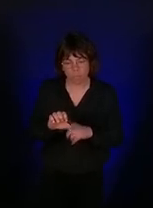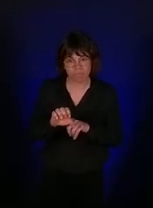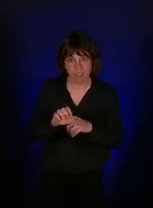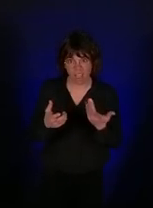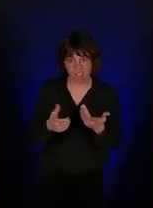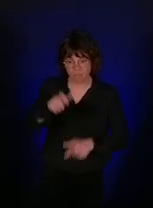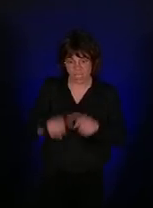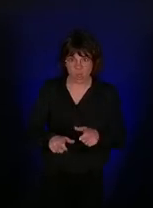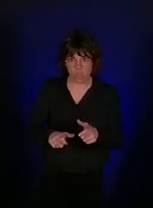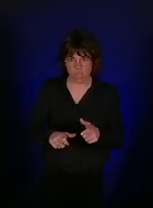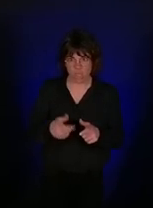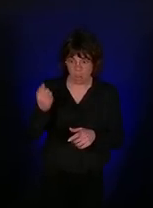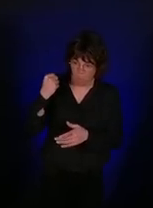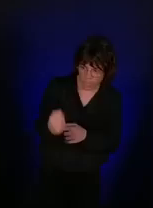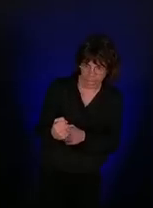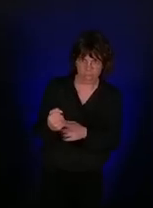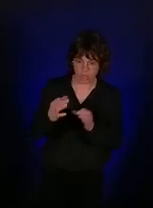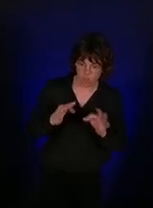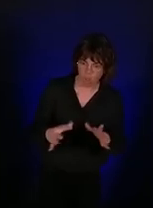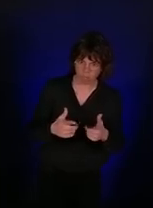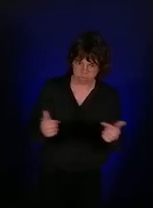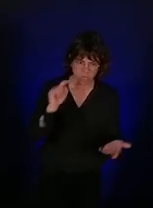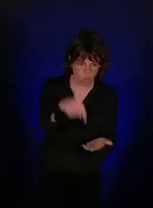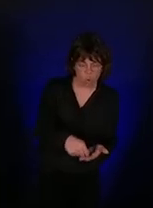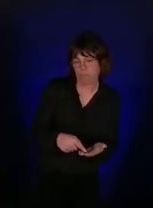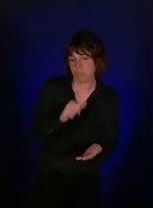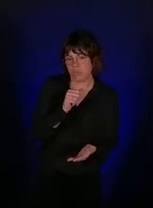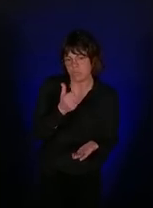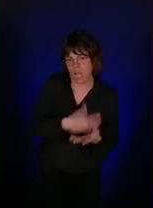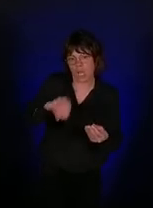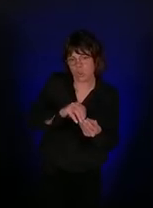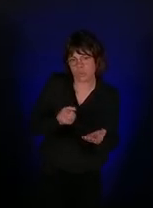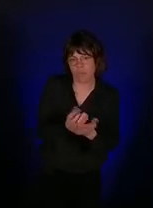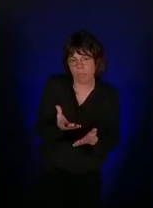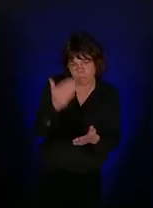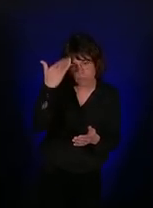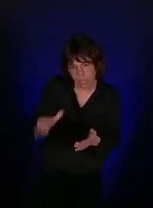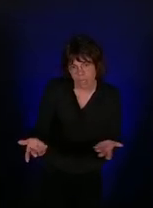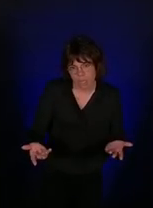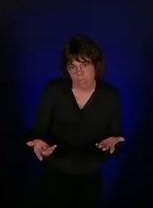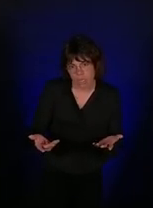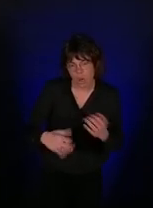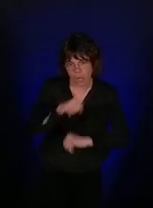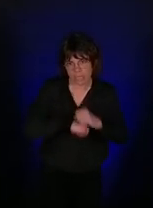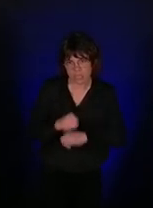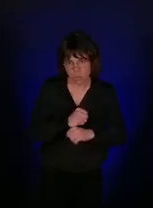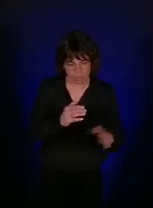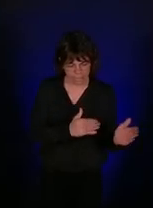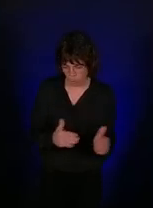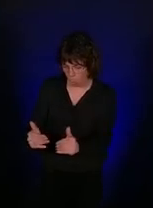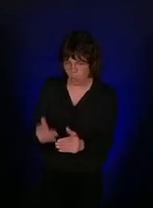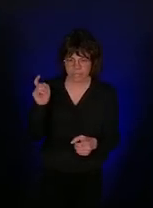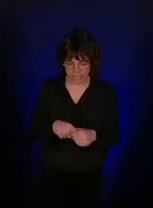perdu énormément en fait, en moyen de temps et de nombre d'élus. Je ne vous apprends rien avec tout ça. Alors pourquoi fonctionner avec une majorité de sections